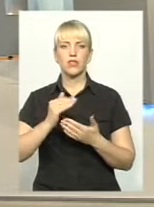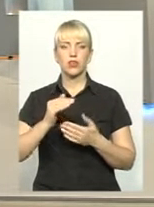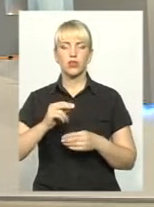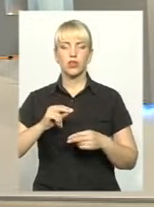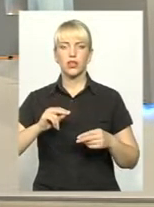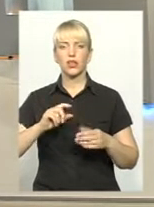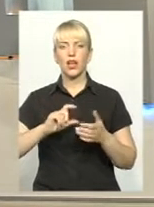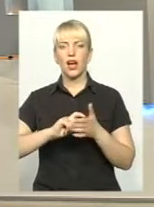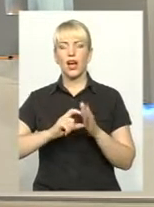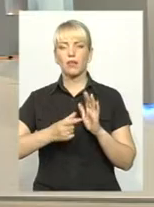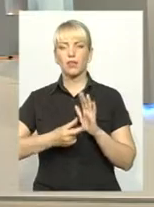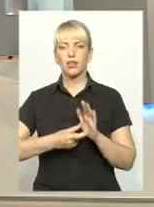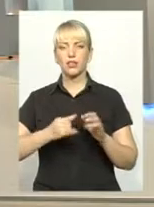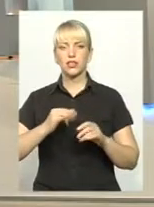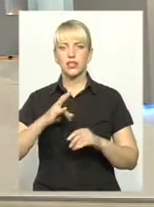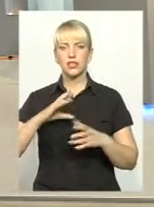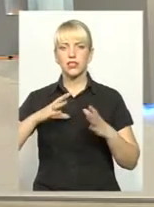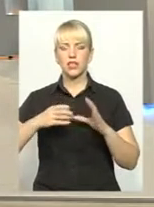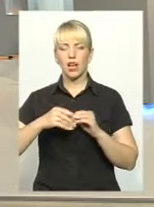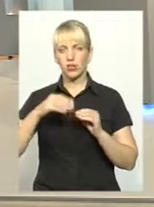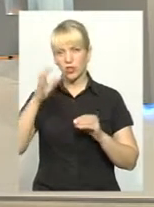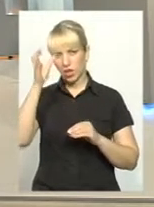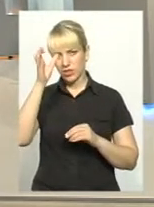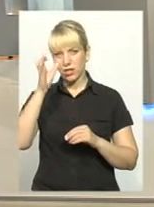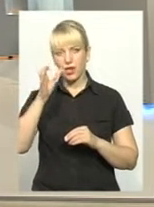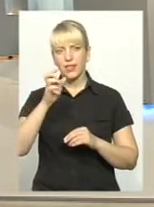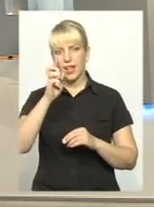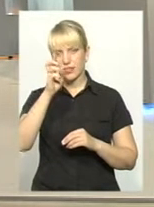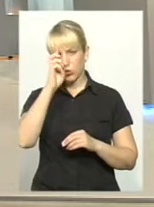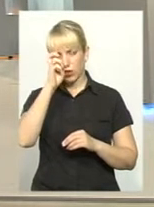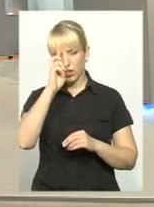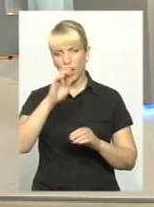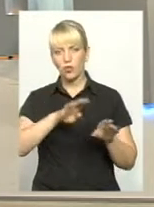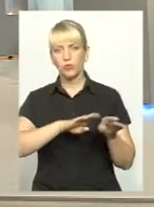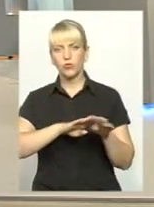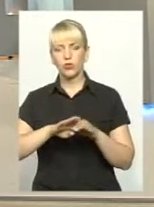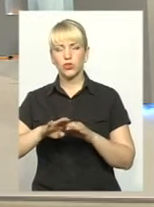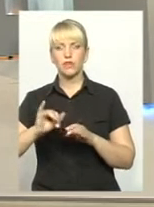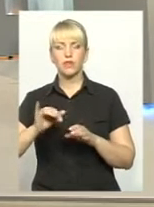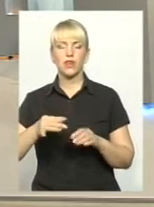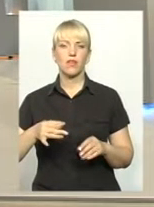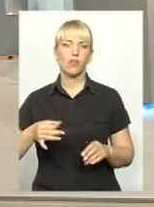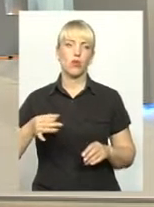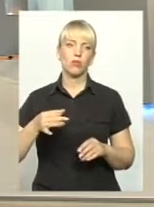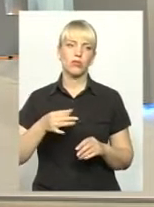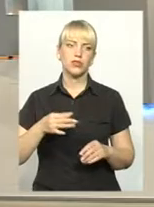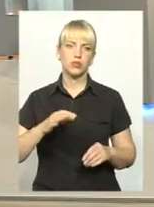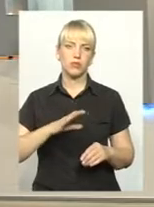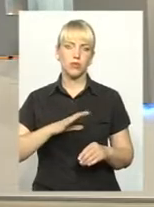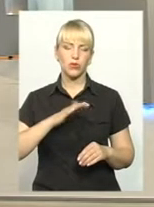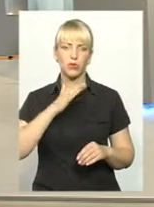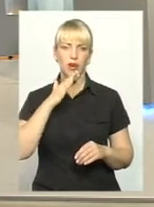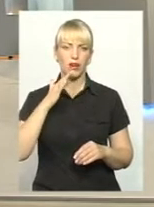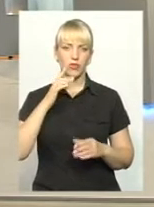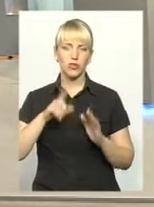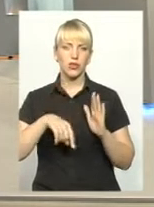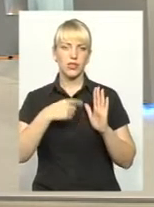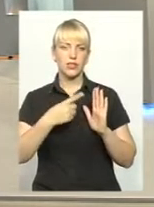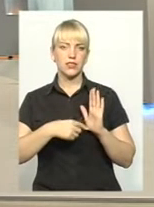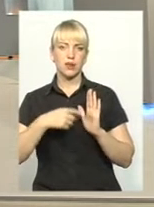високих кабінетах, і на загальнонаціональному рівні, і на рівні обласному було чимало запитань, зокрема,